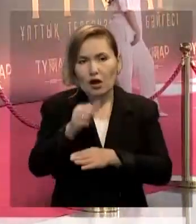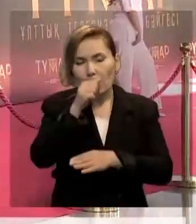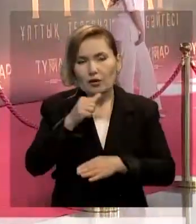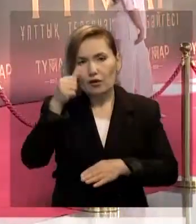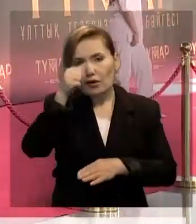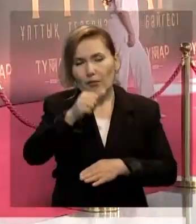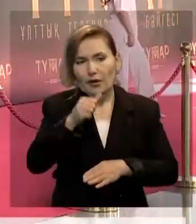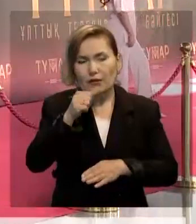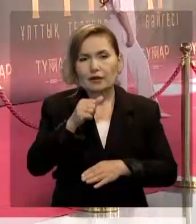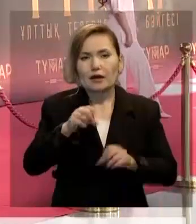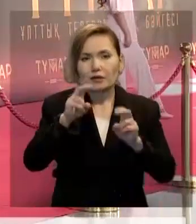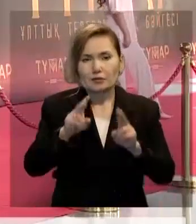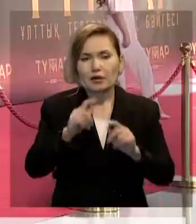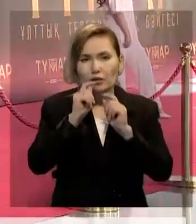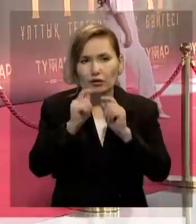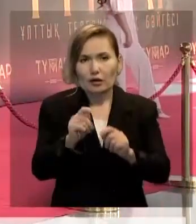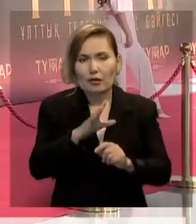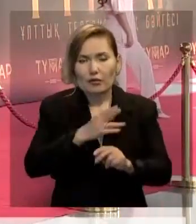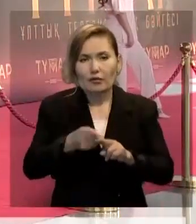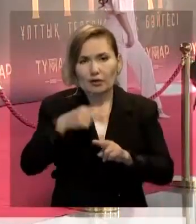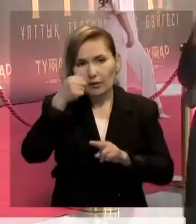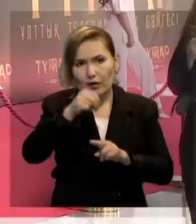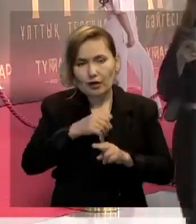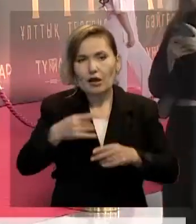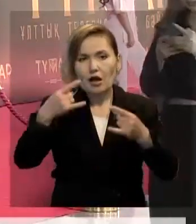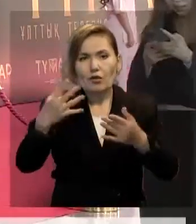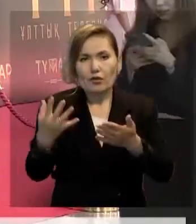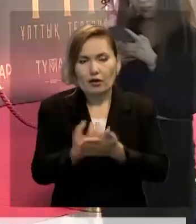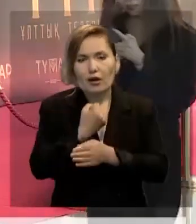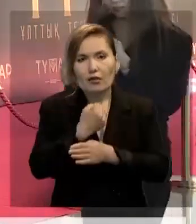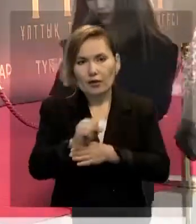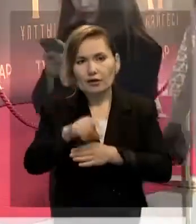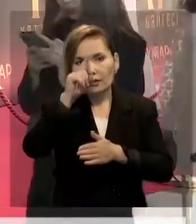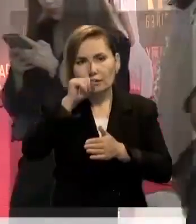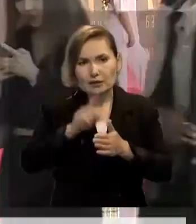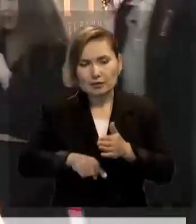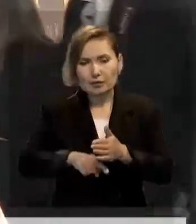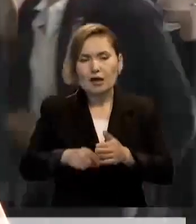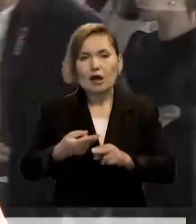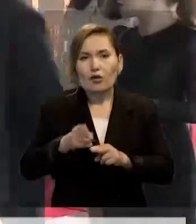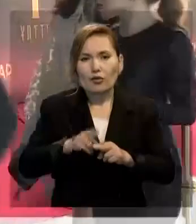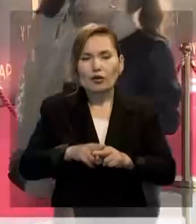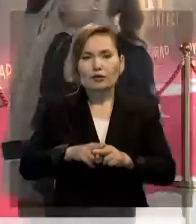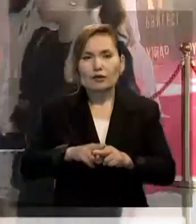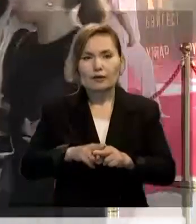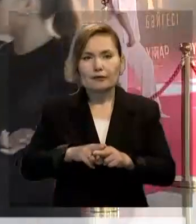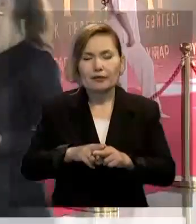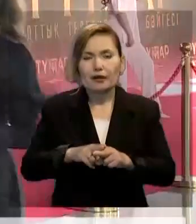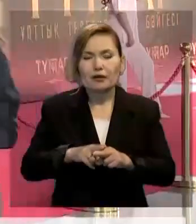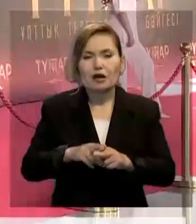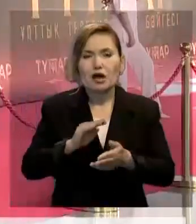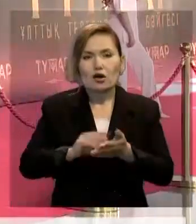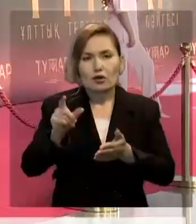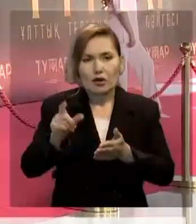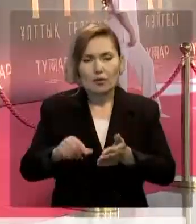арнайы сыйлық алғанымыз есте. Биыл да олжалы болып қалам деген оймен қатар қызмет қылып